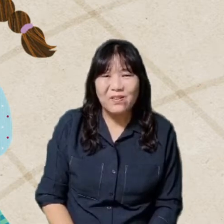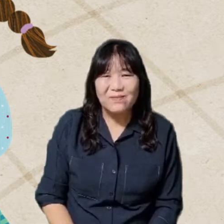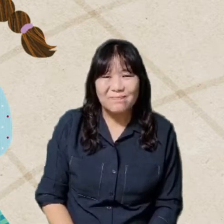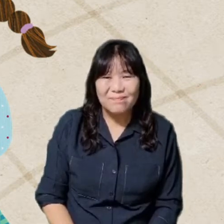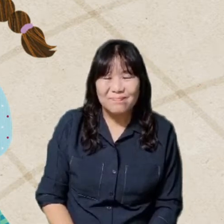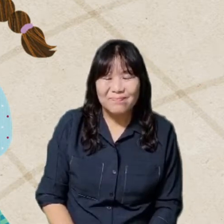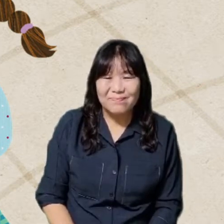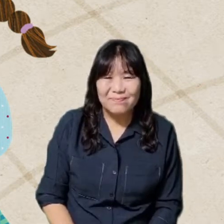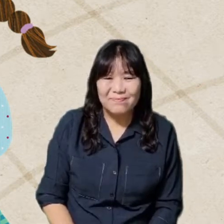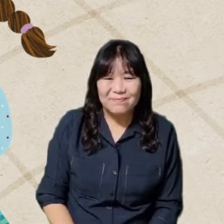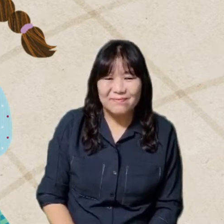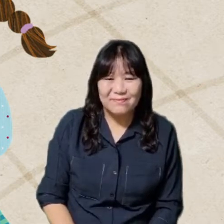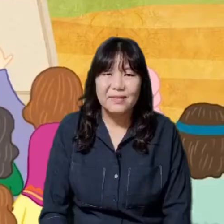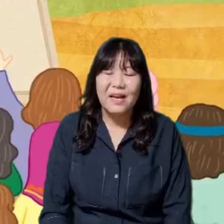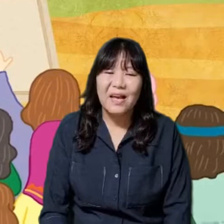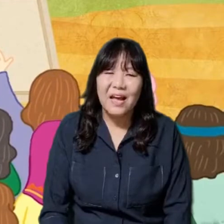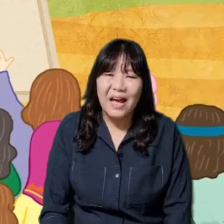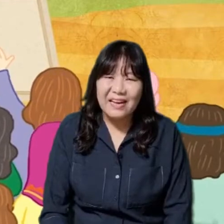기울여봐요.